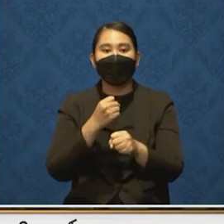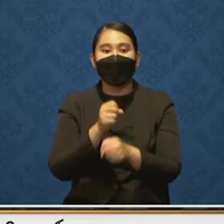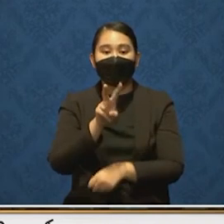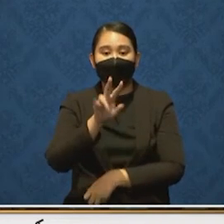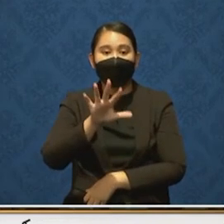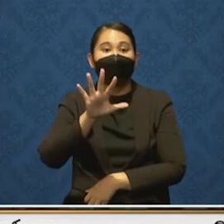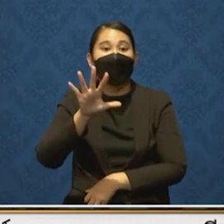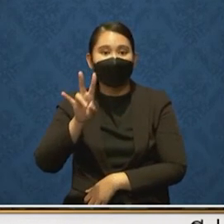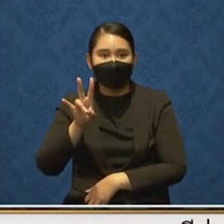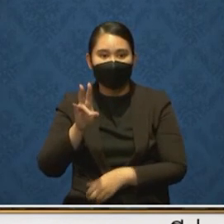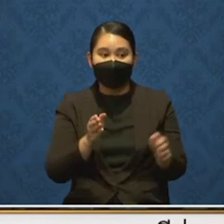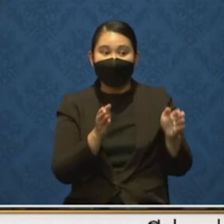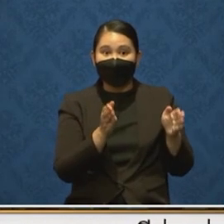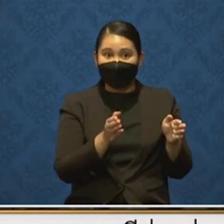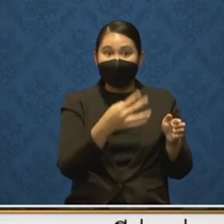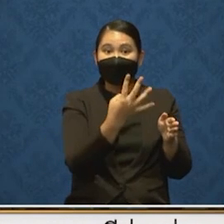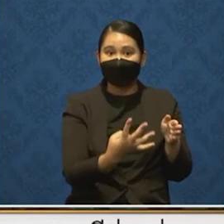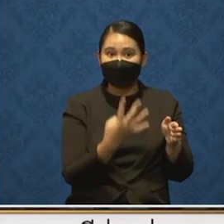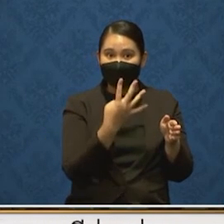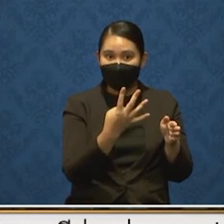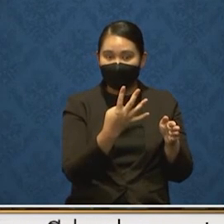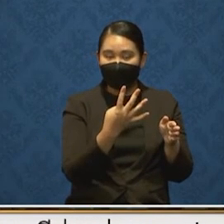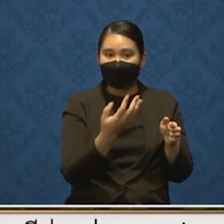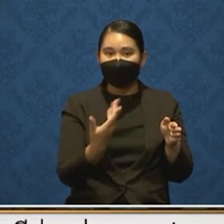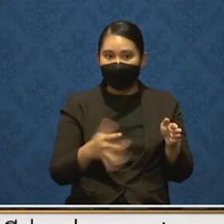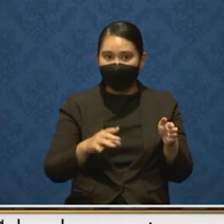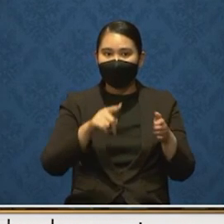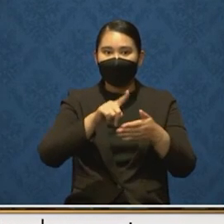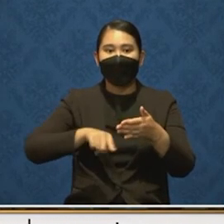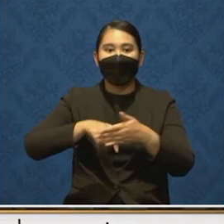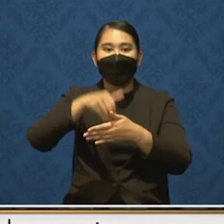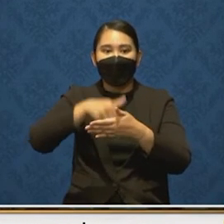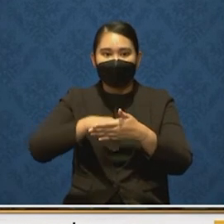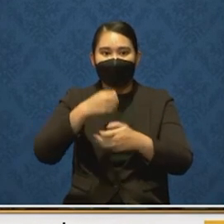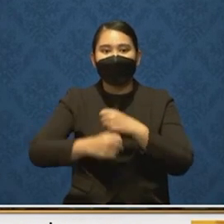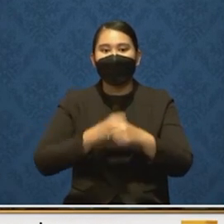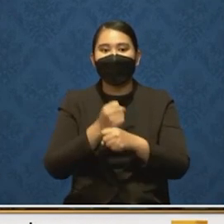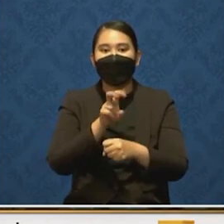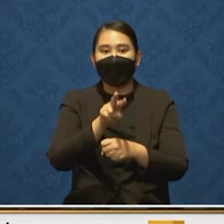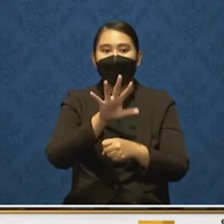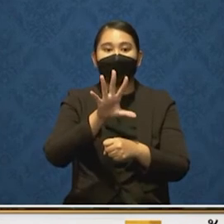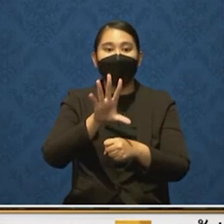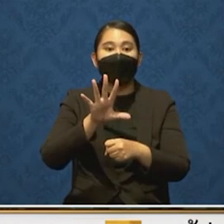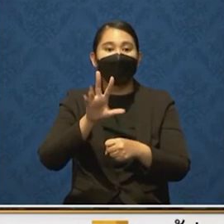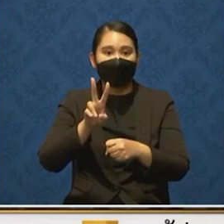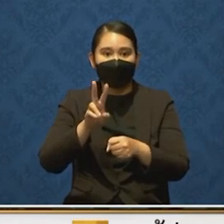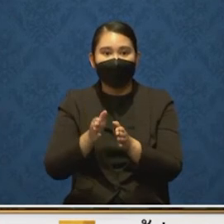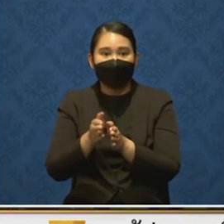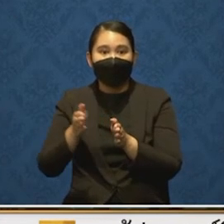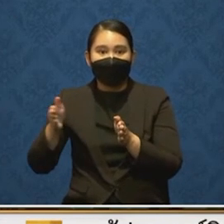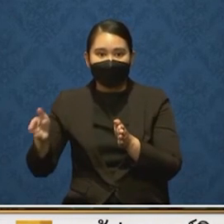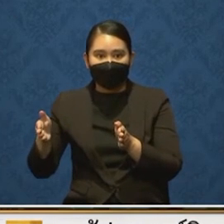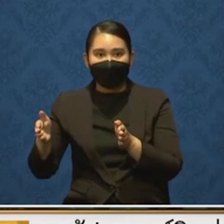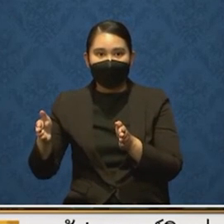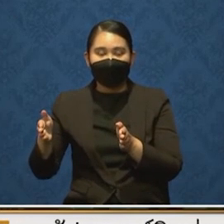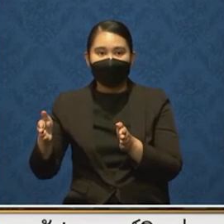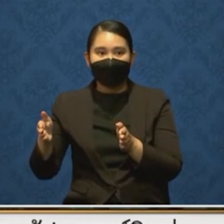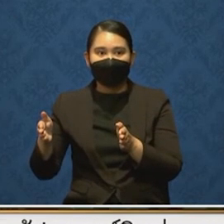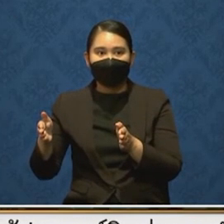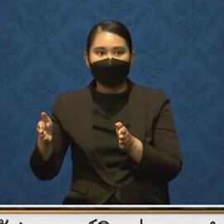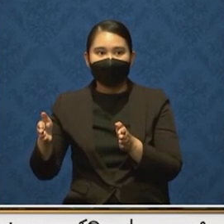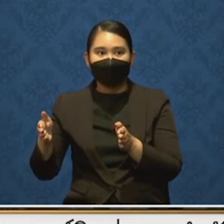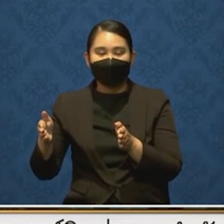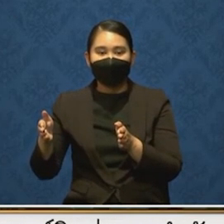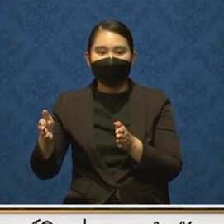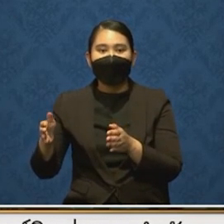รวมกับการรงตำแหน่งหงลกทั้ง เมอปี 2,162 นะครับนี่มาตรดรอดติดต่อกันนะคร